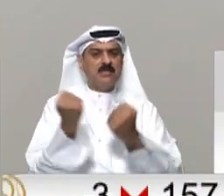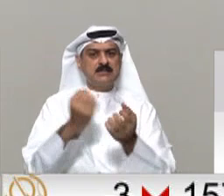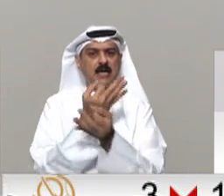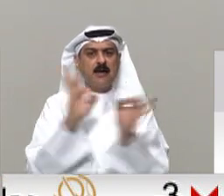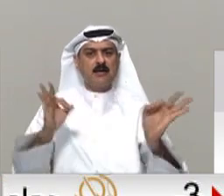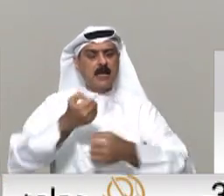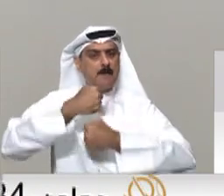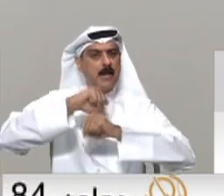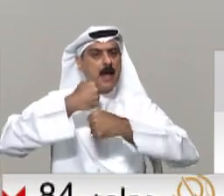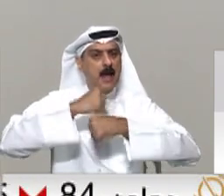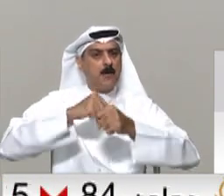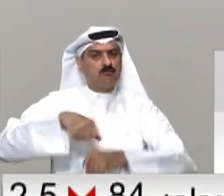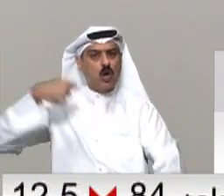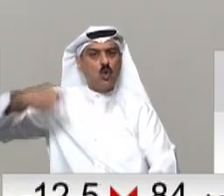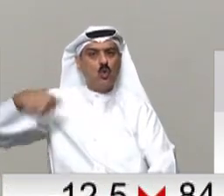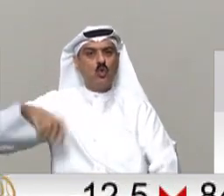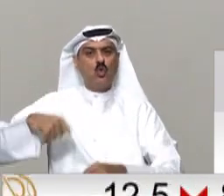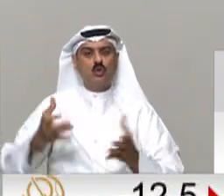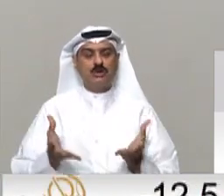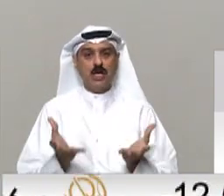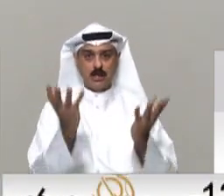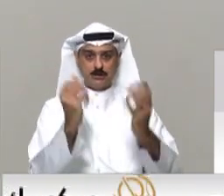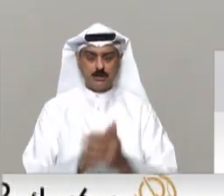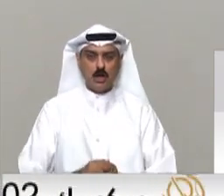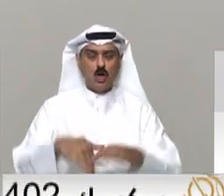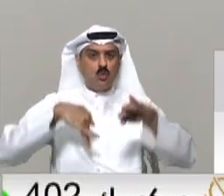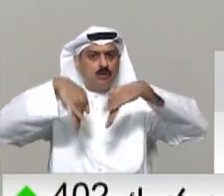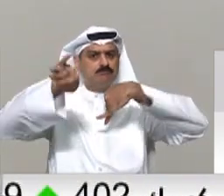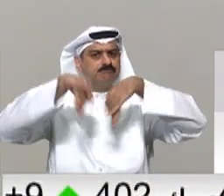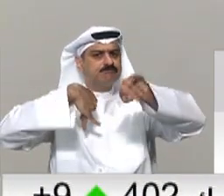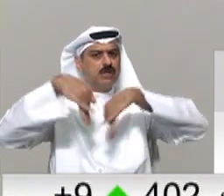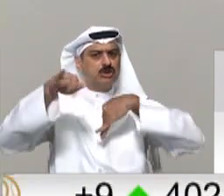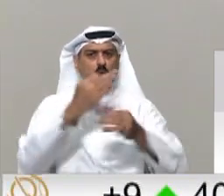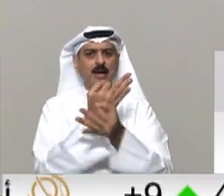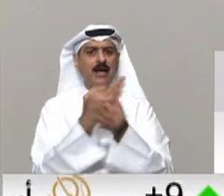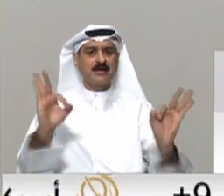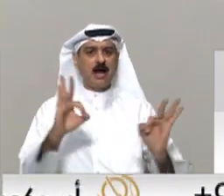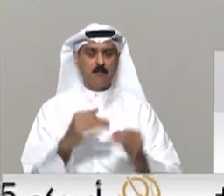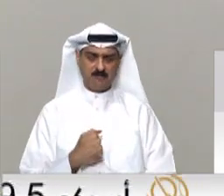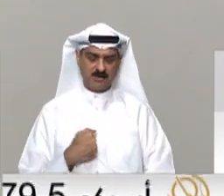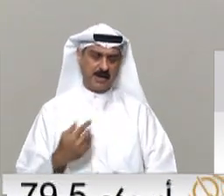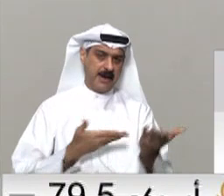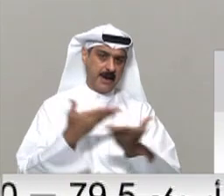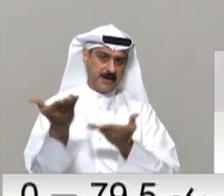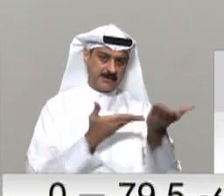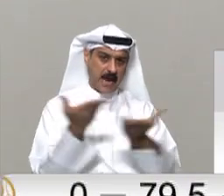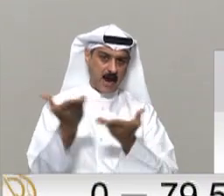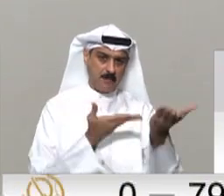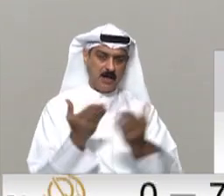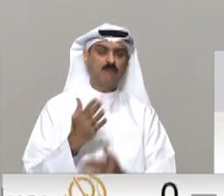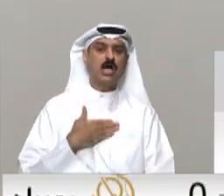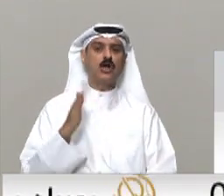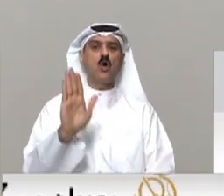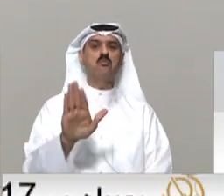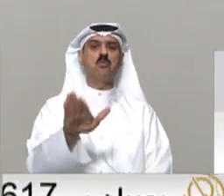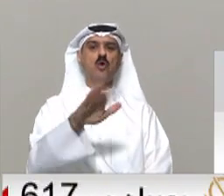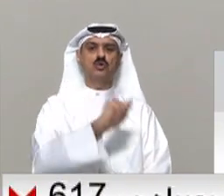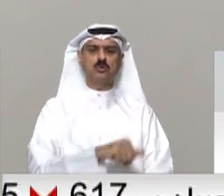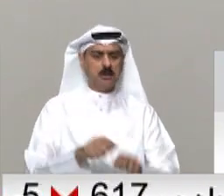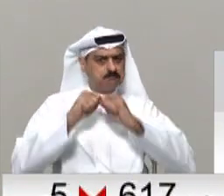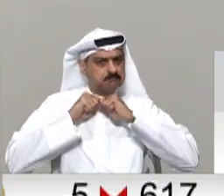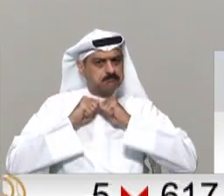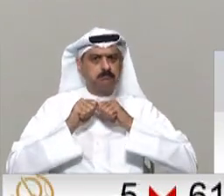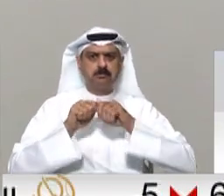دوريات وزارة الأشغال والهيئة العامة للطرق والنقل البري، وتعاملنا مع الحالة هذه بتواجدنا وانتشارنا في